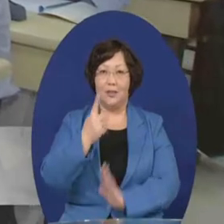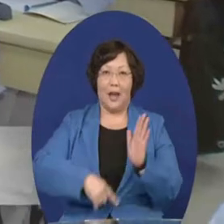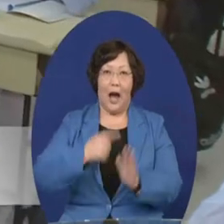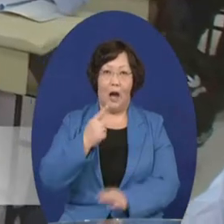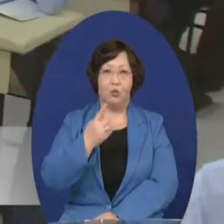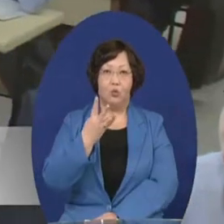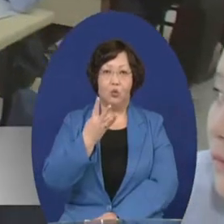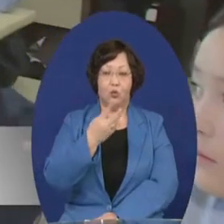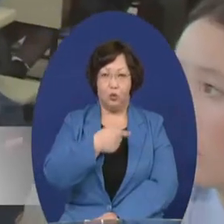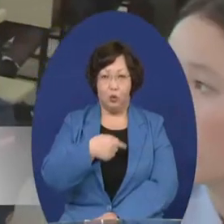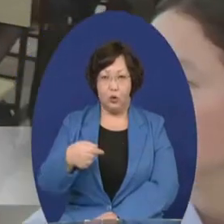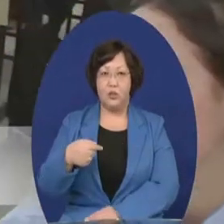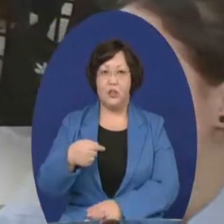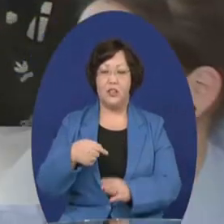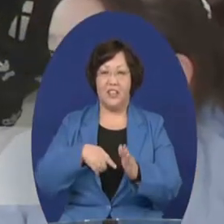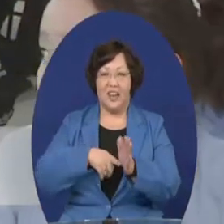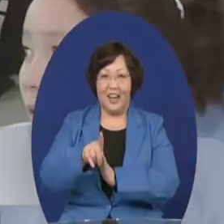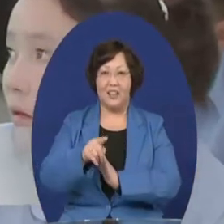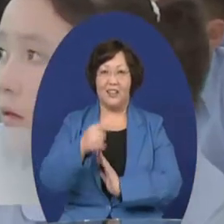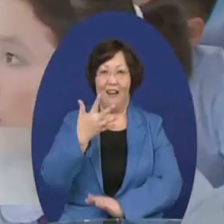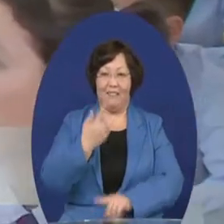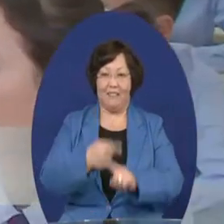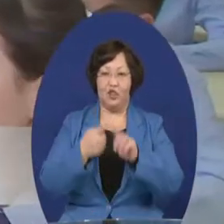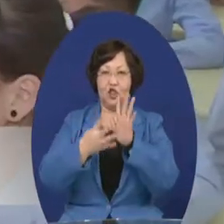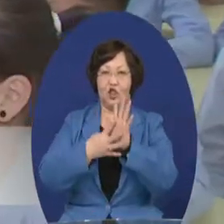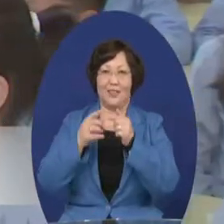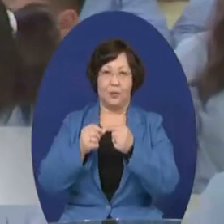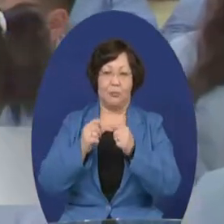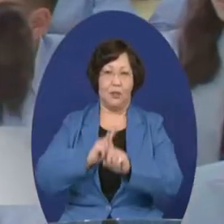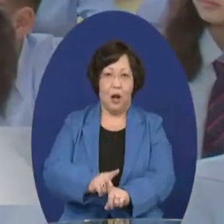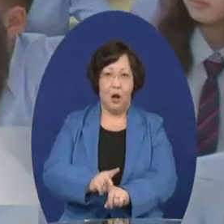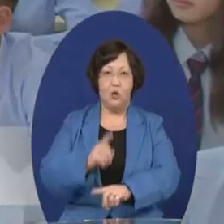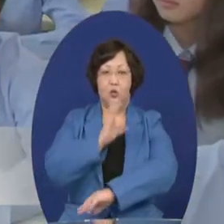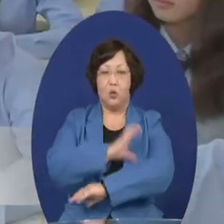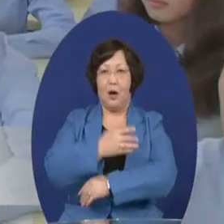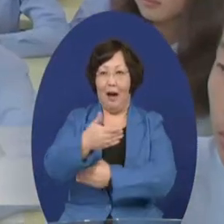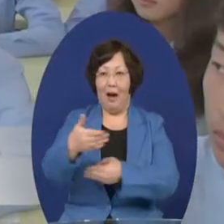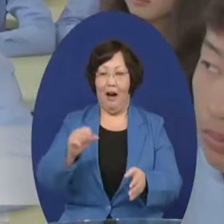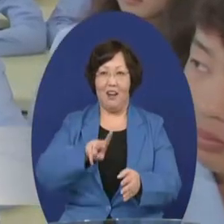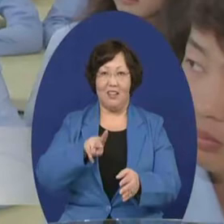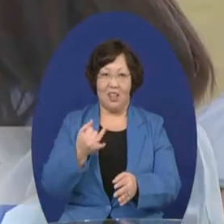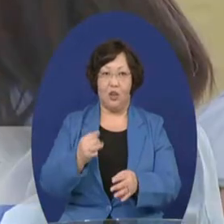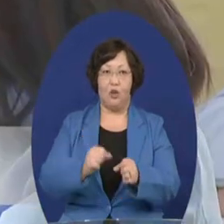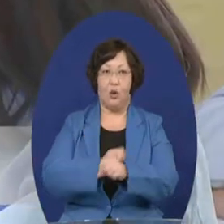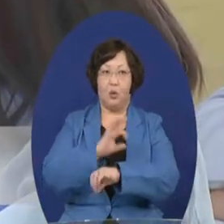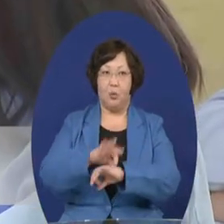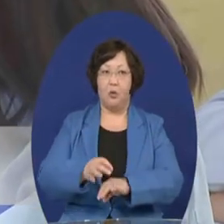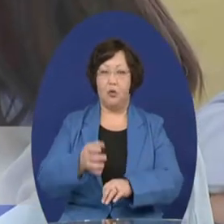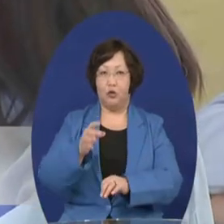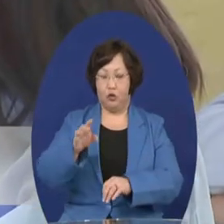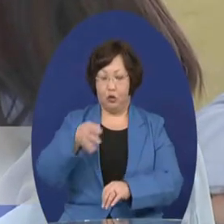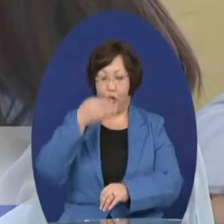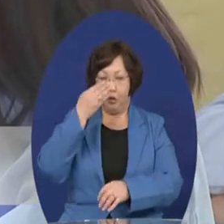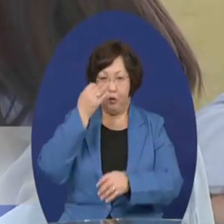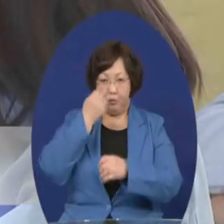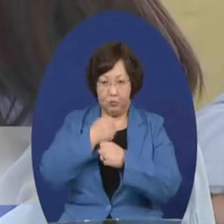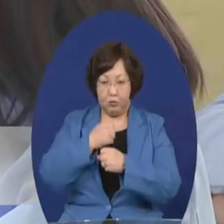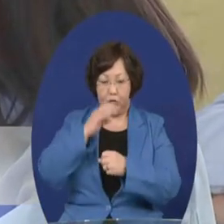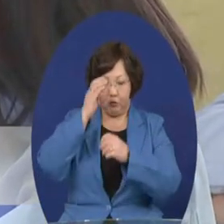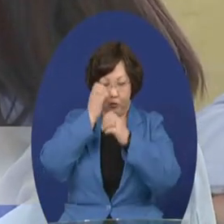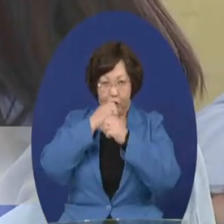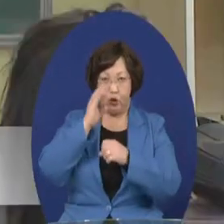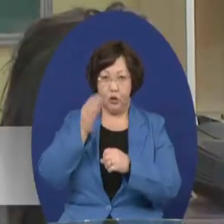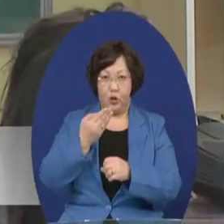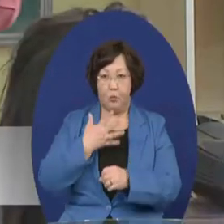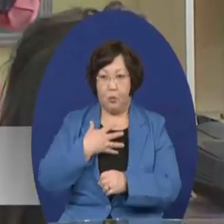сарын 14-нөөс 5-9-ийн зарчмаар эхлүүлнэ. Сургуулийн анги бүлгээс халдвар илэрч батлагдсан тохиолдолд тухайн анги бүлгийн хүүхдүүдийг танхимын